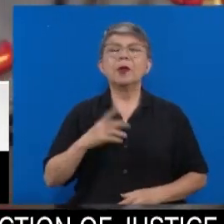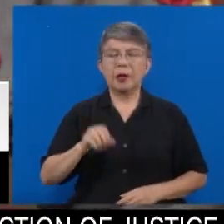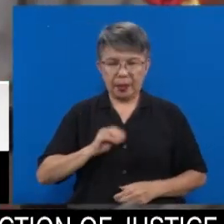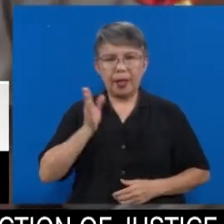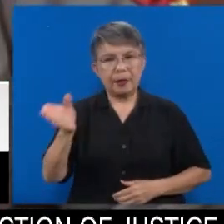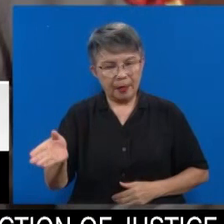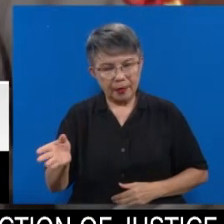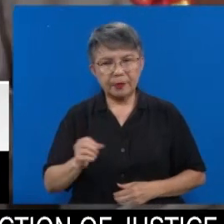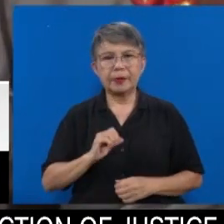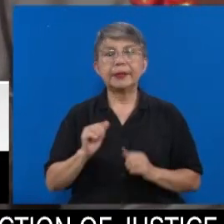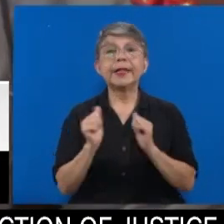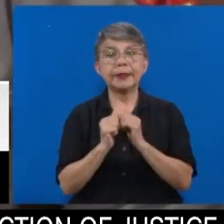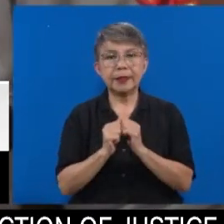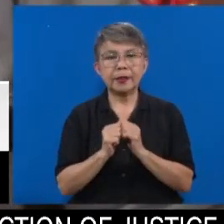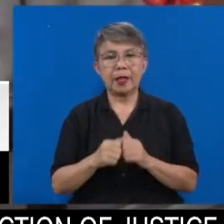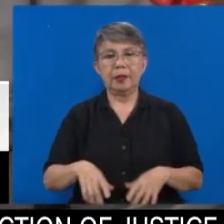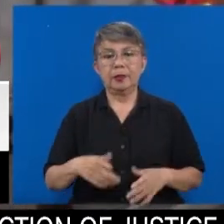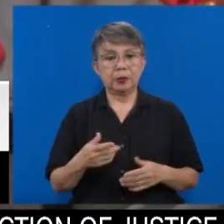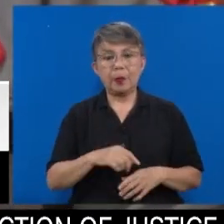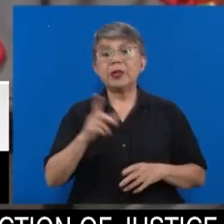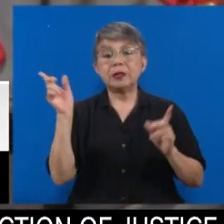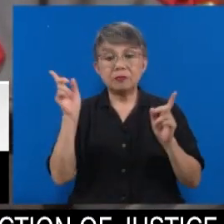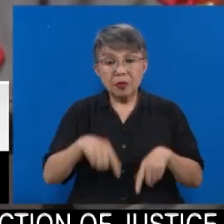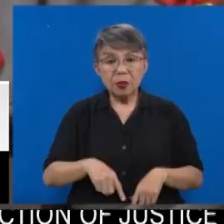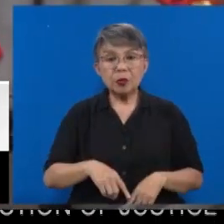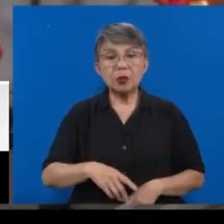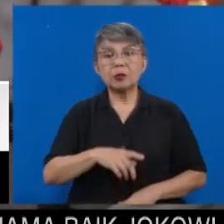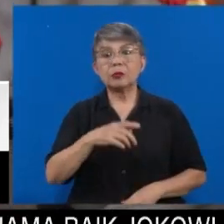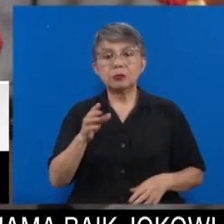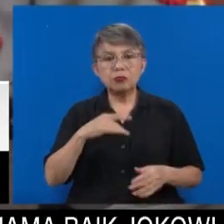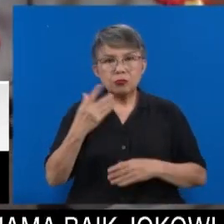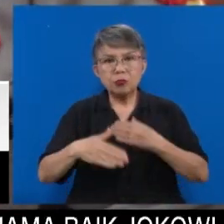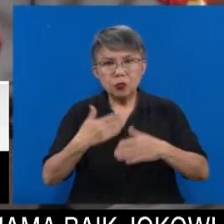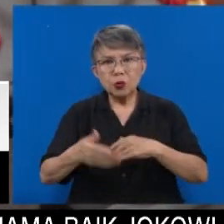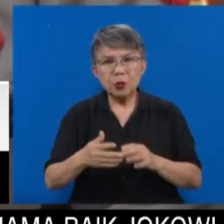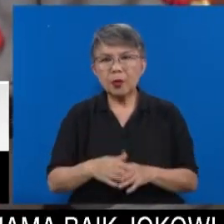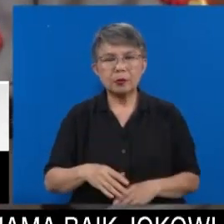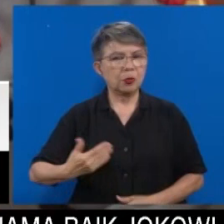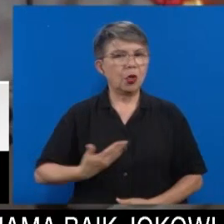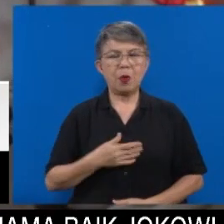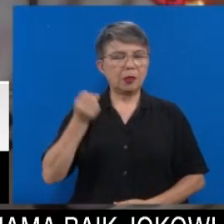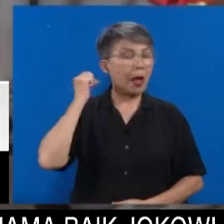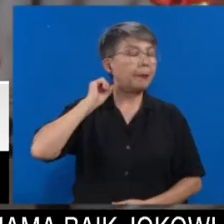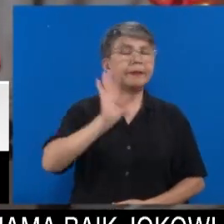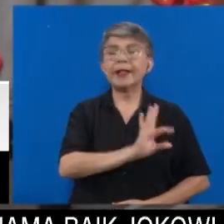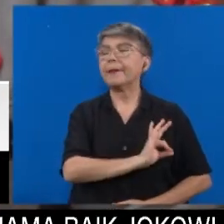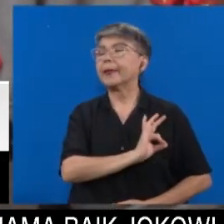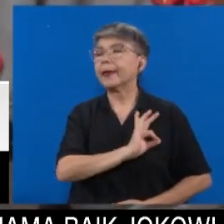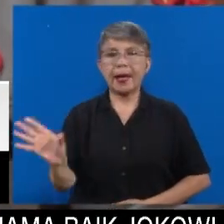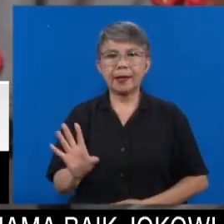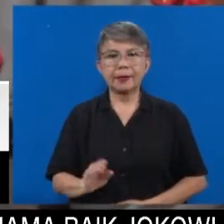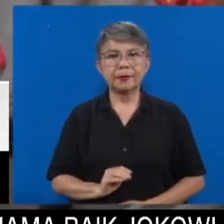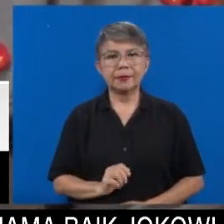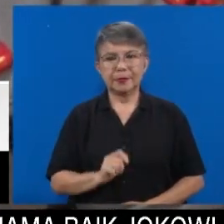ke rumah si pelaku. Namun sampai kejadian yang kemarin itu, si korban tidak pernah memenuhi janjinya. Akhirnya